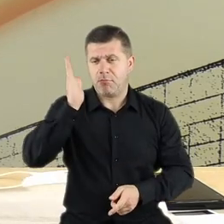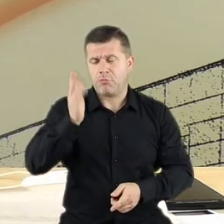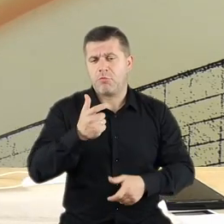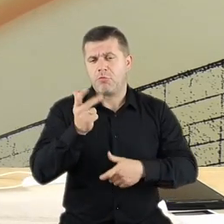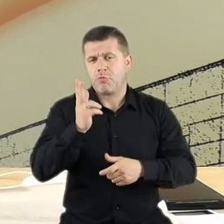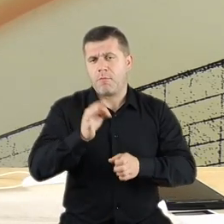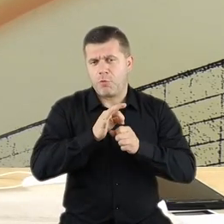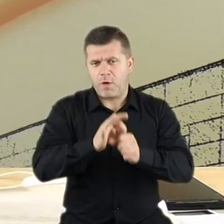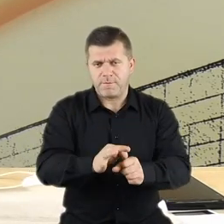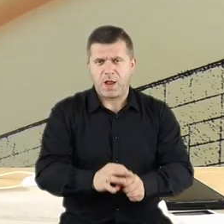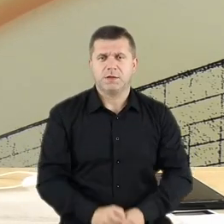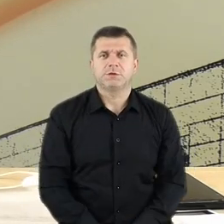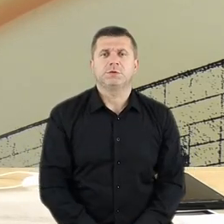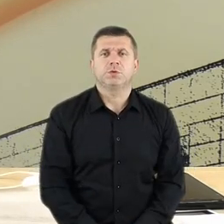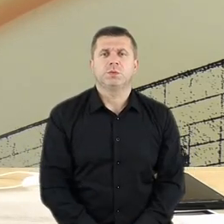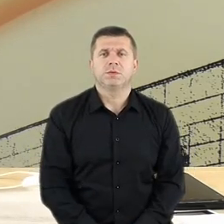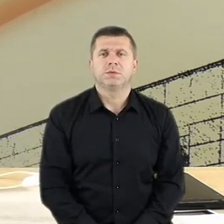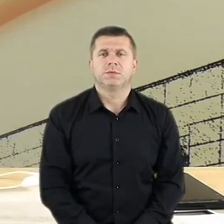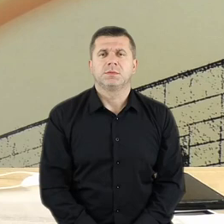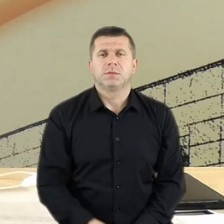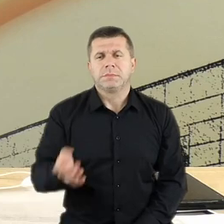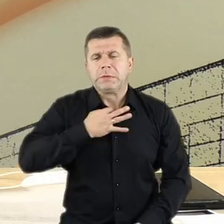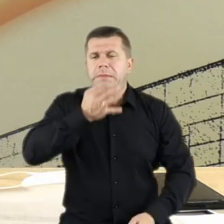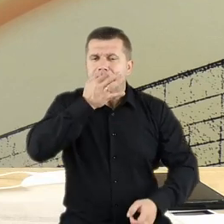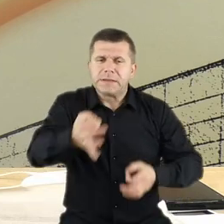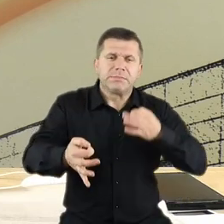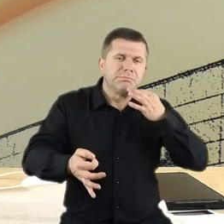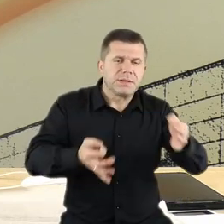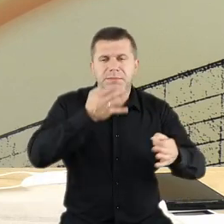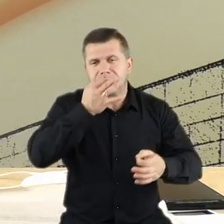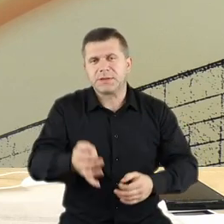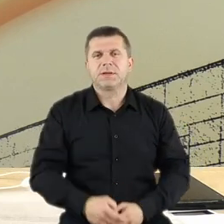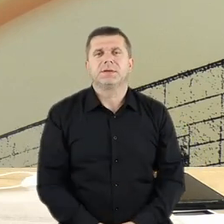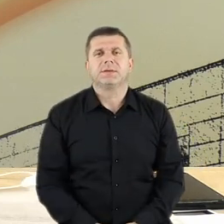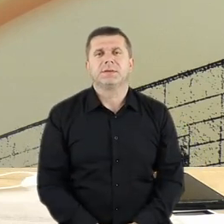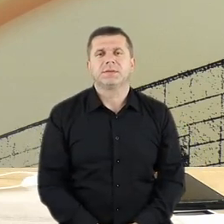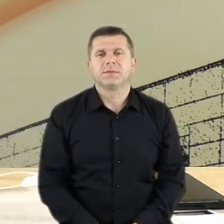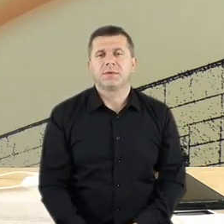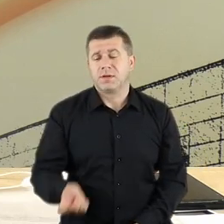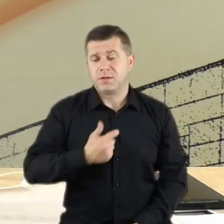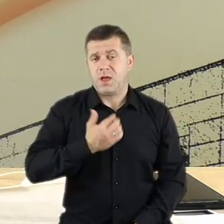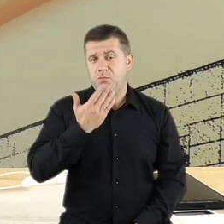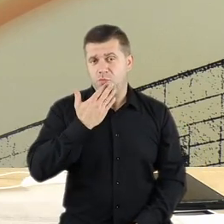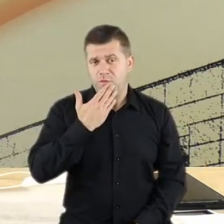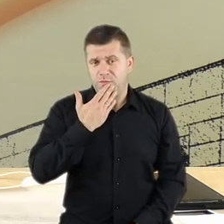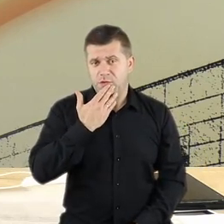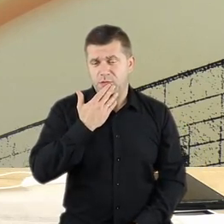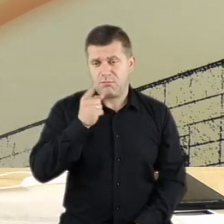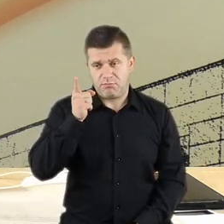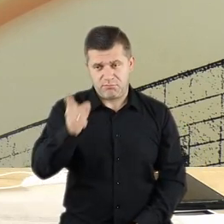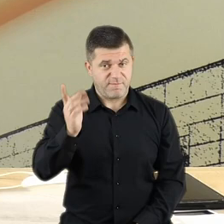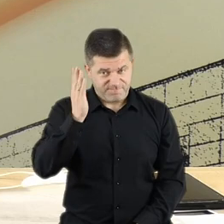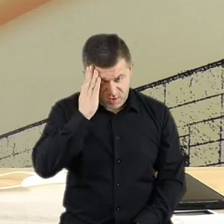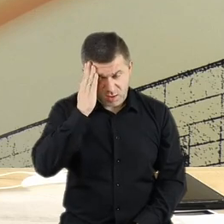prowadził no i tam zadaliśmy pytanie nie No i ja mówię A czy pan